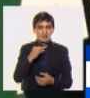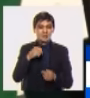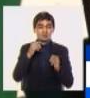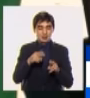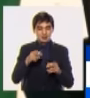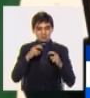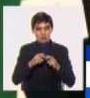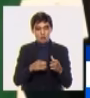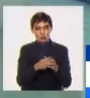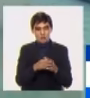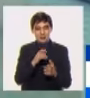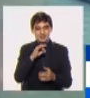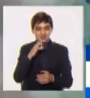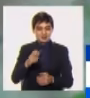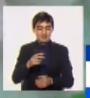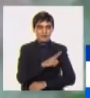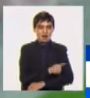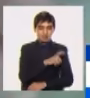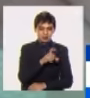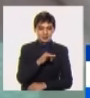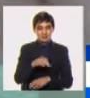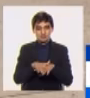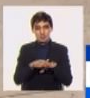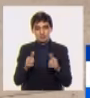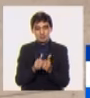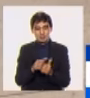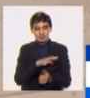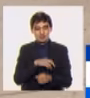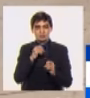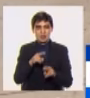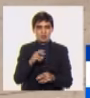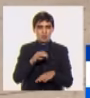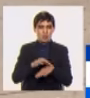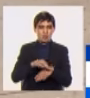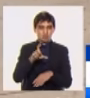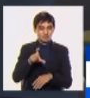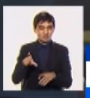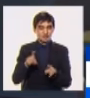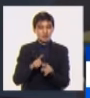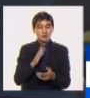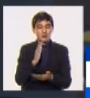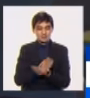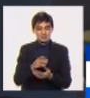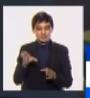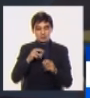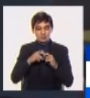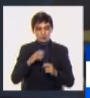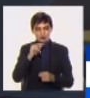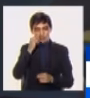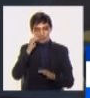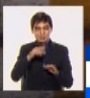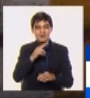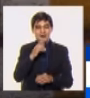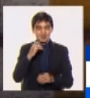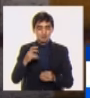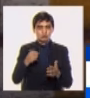из группы риска это медработники и горожане состоящий на диспансерном учете с хроническими заболеваниями на этот момент карантин шымкенте продлен